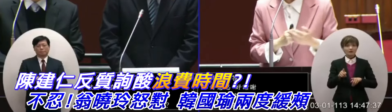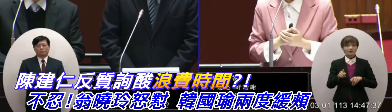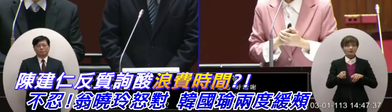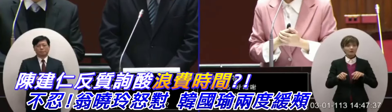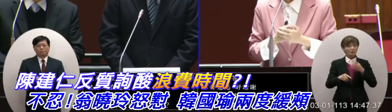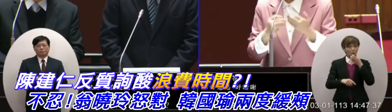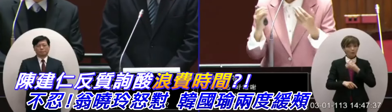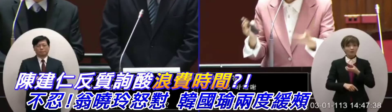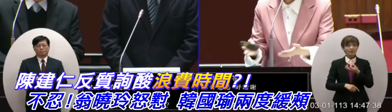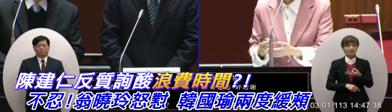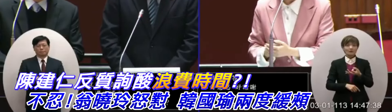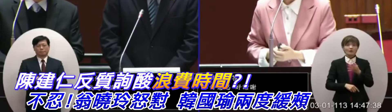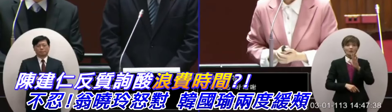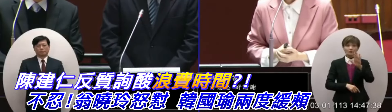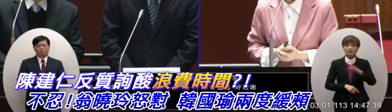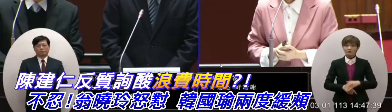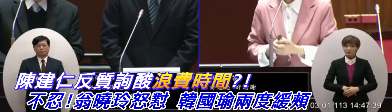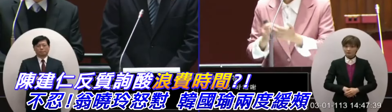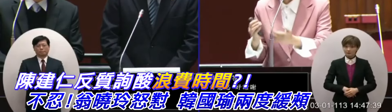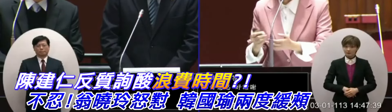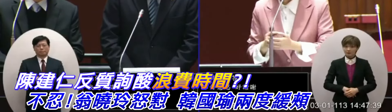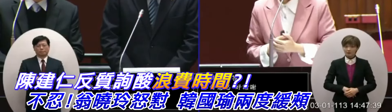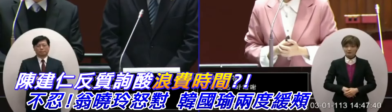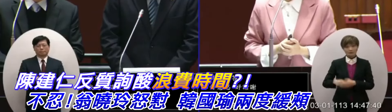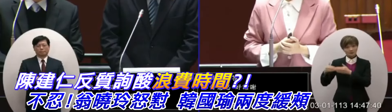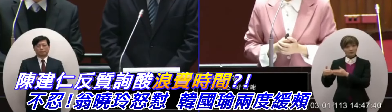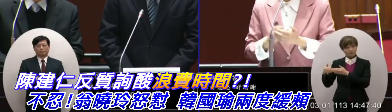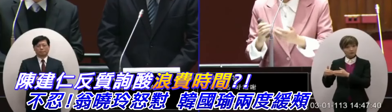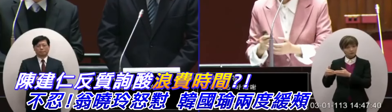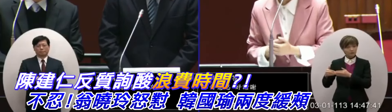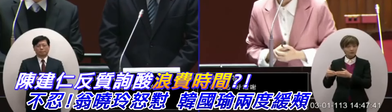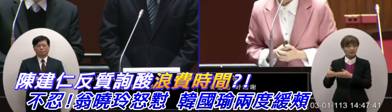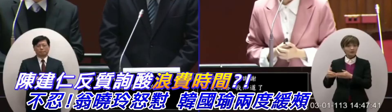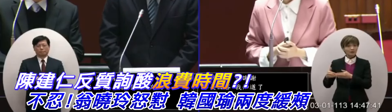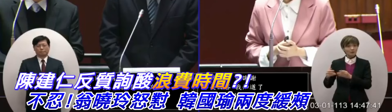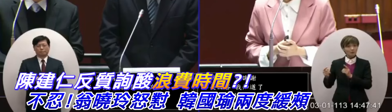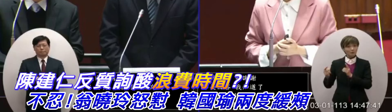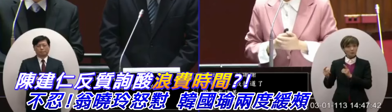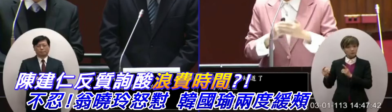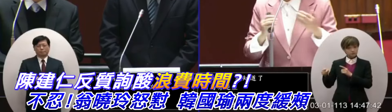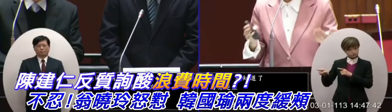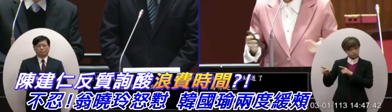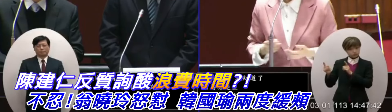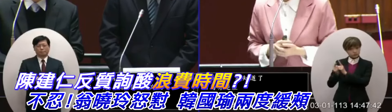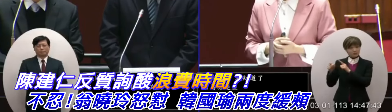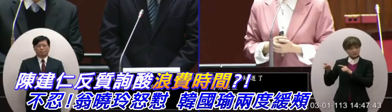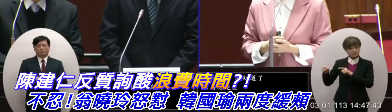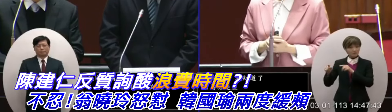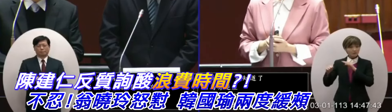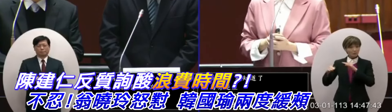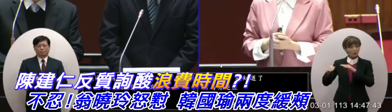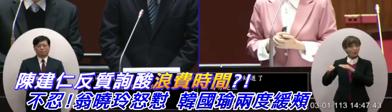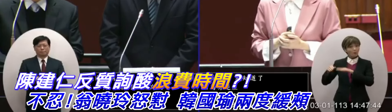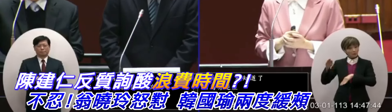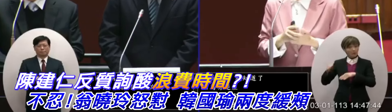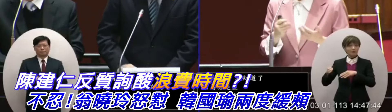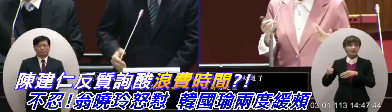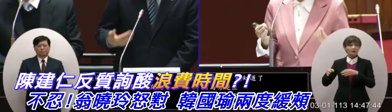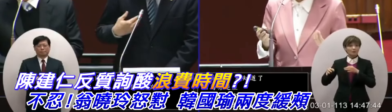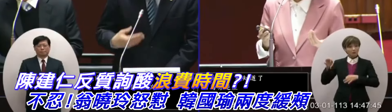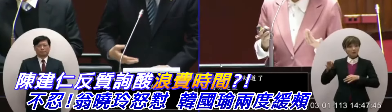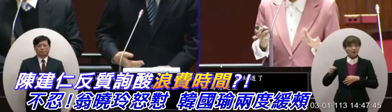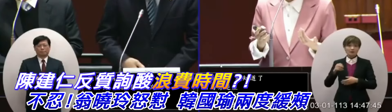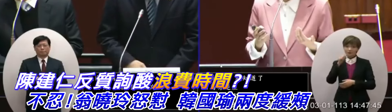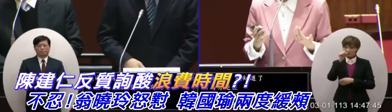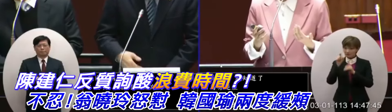们就是跟中国逆差就不行，跟大陆逆差就不行。我觉得这样子的说法啊，这个